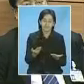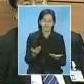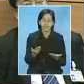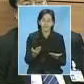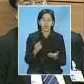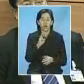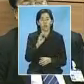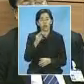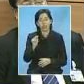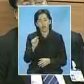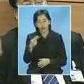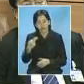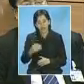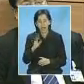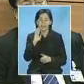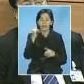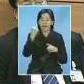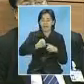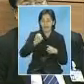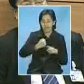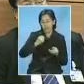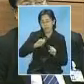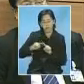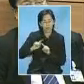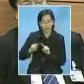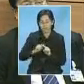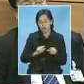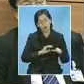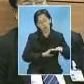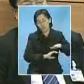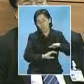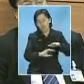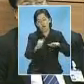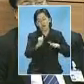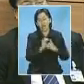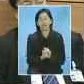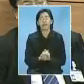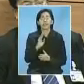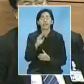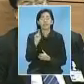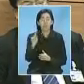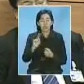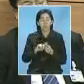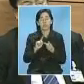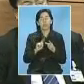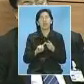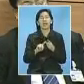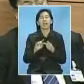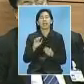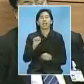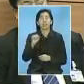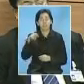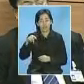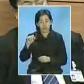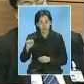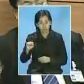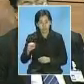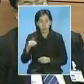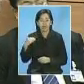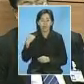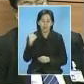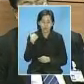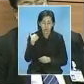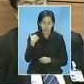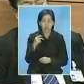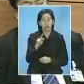วังทองหลางเขตบางปปินี่ไล่ยาวเลยครับไปจนถึงเขตบึงกุ่มสะพานสูงแล้วเข้าไปสู่เขตมีนบุรีเขต